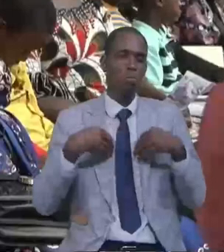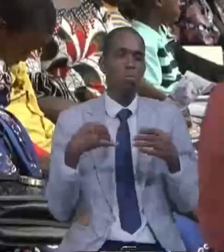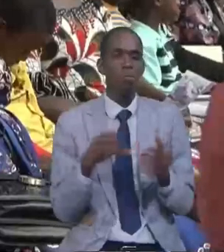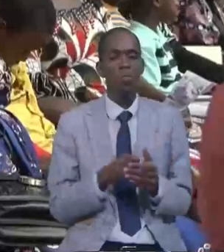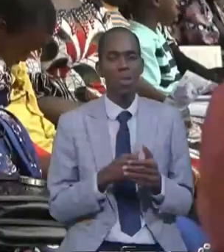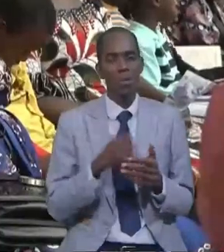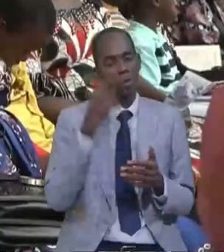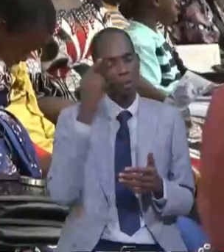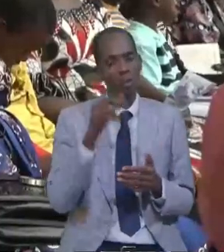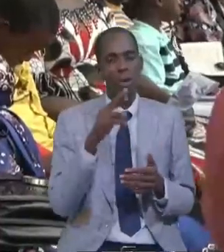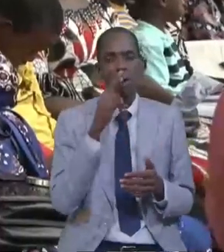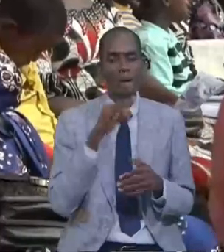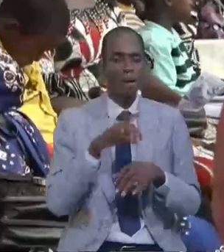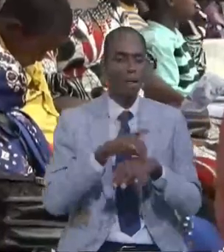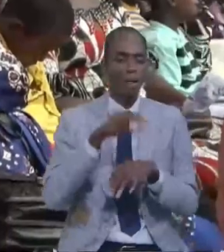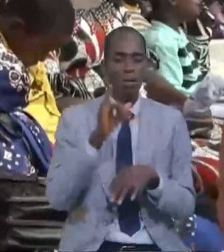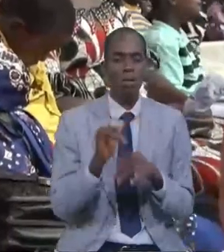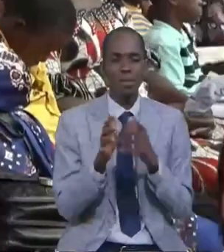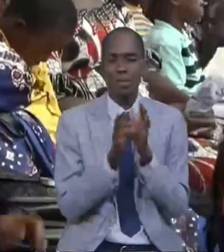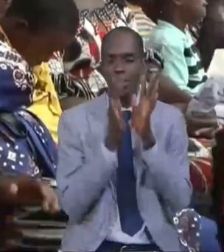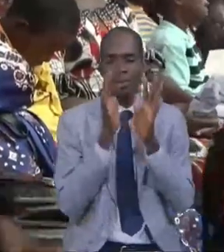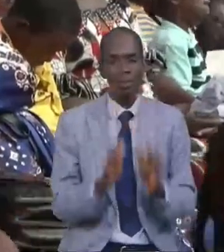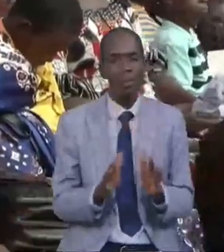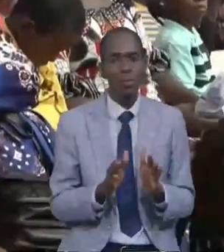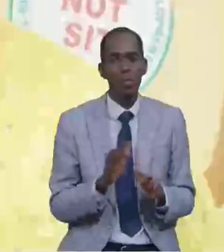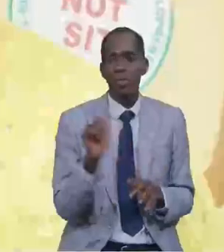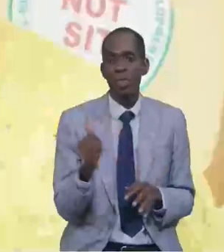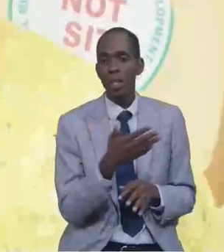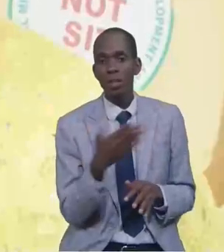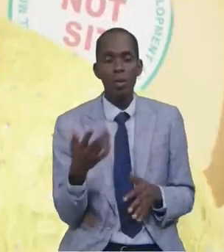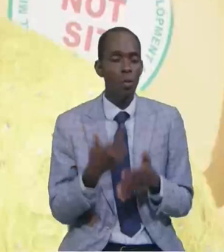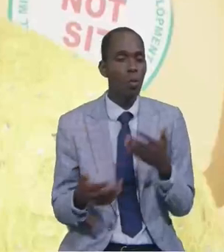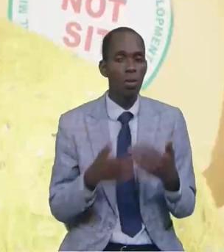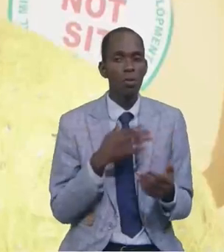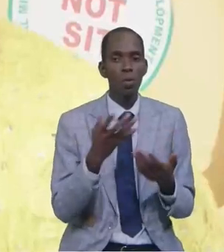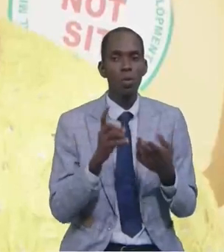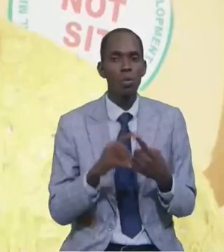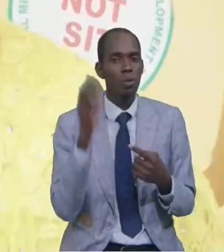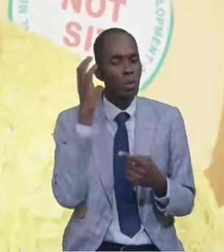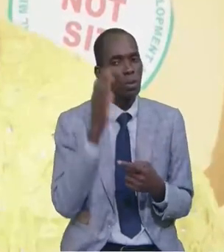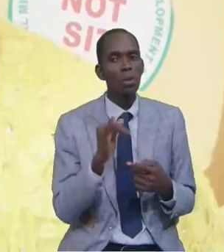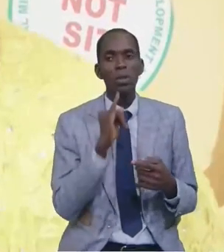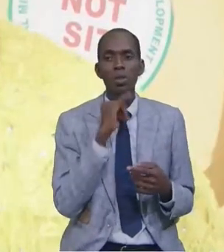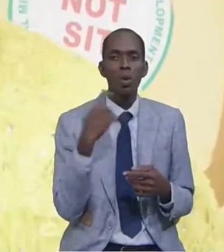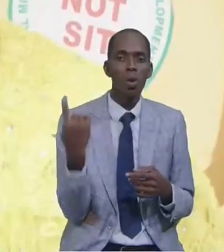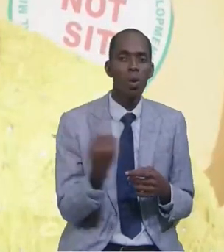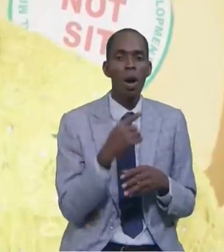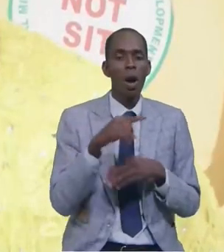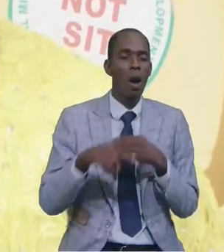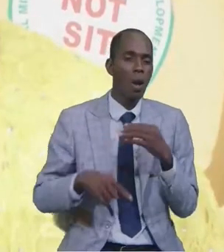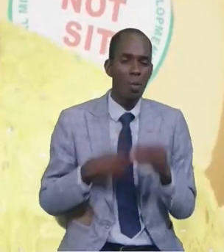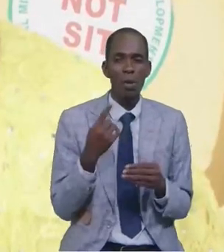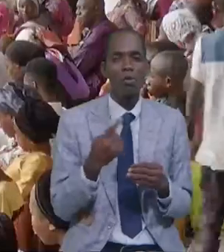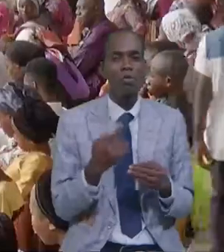entendre, c'est toujours l'eau de vie. Ils veulent toujours entendre parler du lait. Le lait.